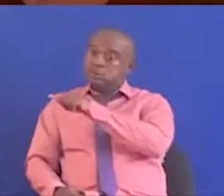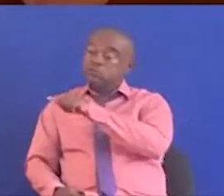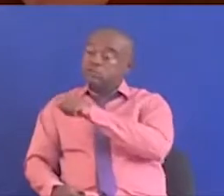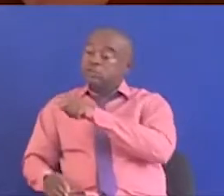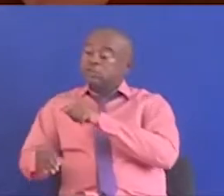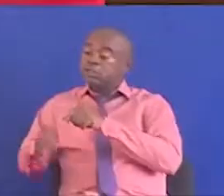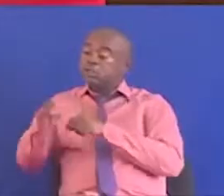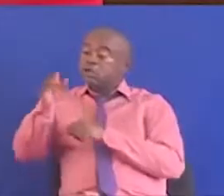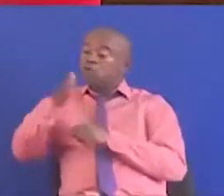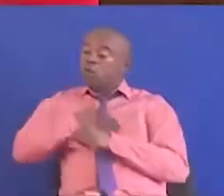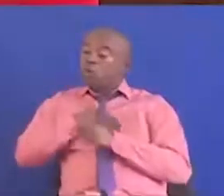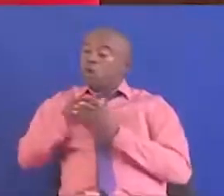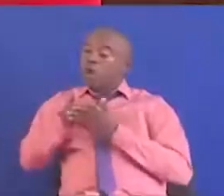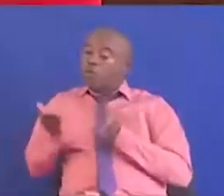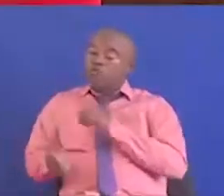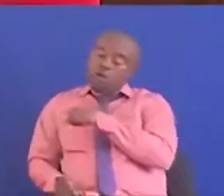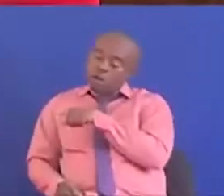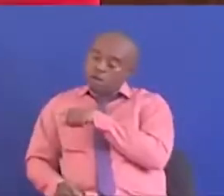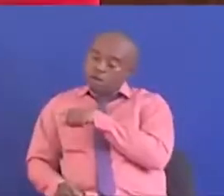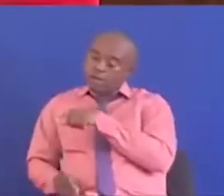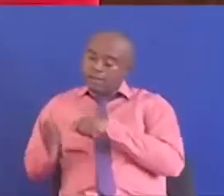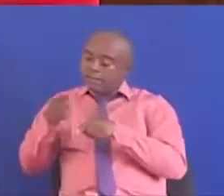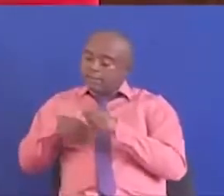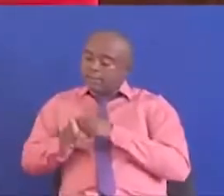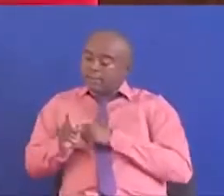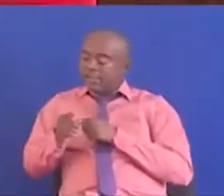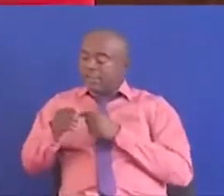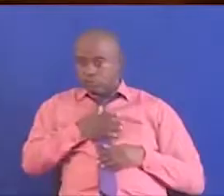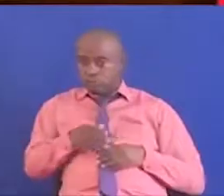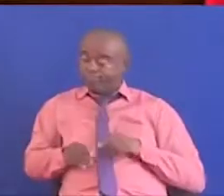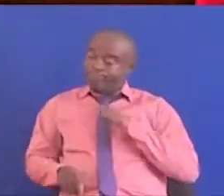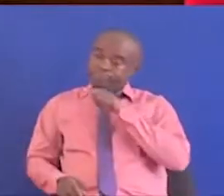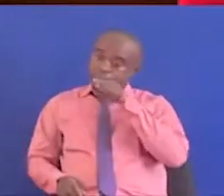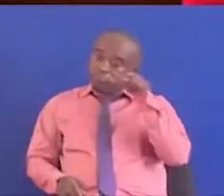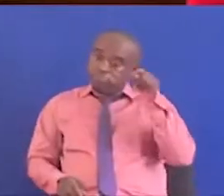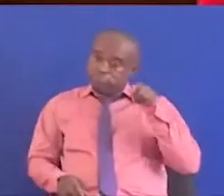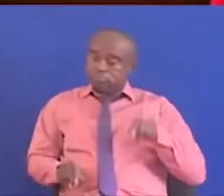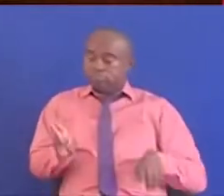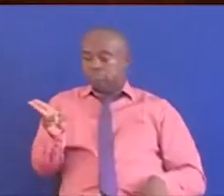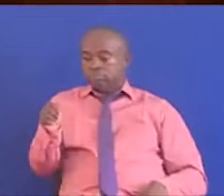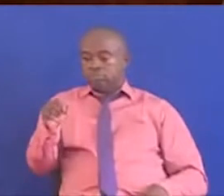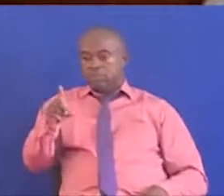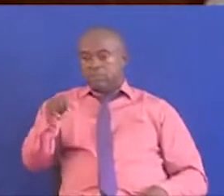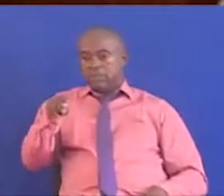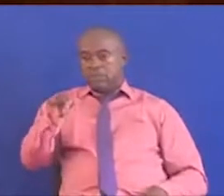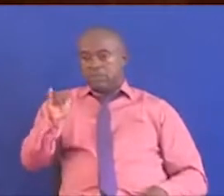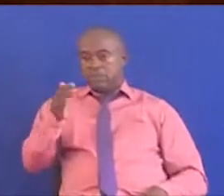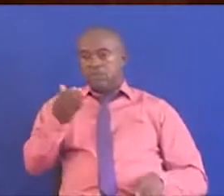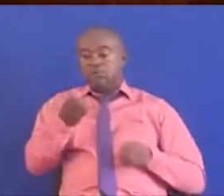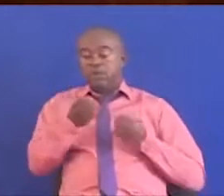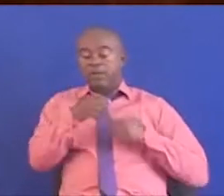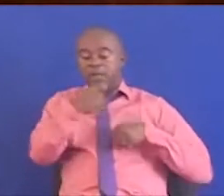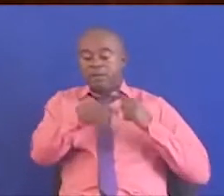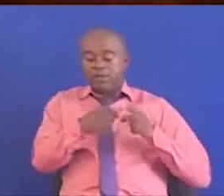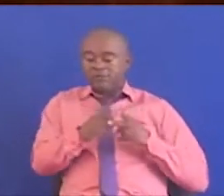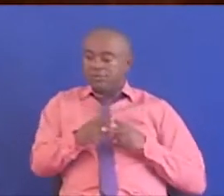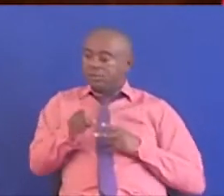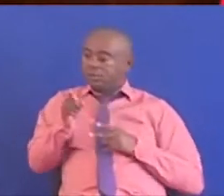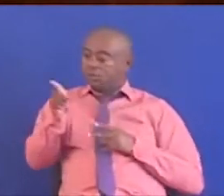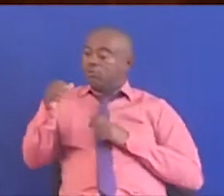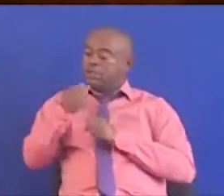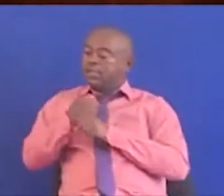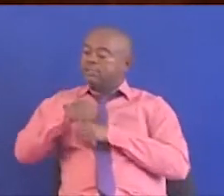hilo. Tarafa ya Ngorongoro, hakuna zoezi hilo. Hata hivyo, hoja hiyo imepanguliwa na waziri wa TAMISEMI